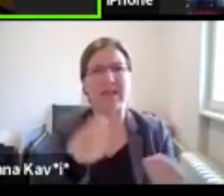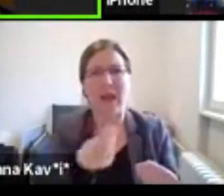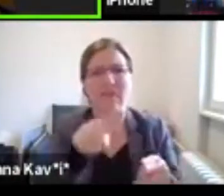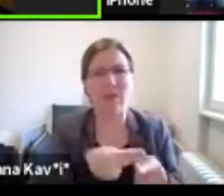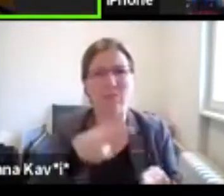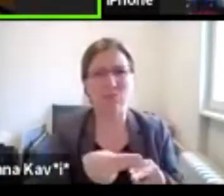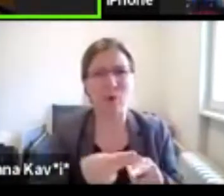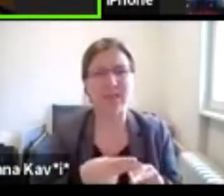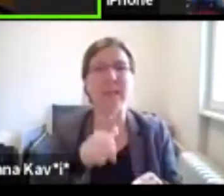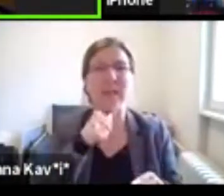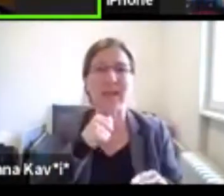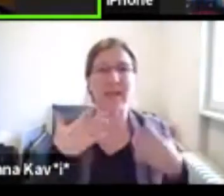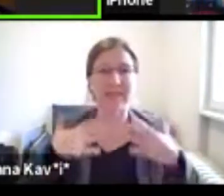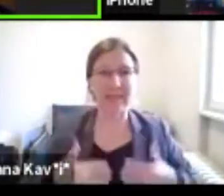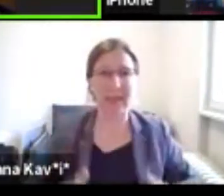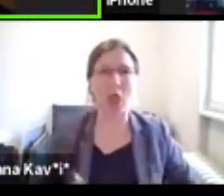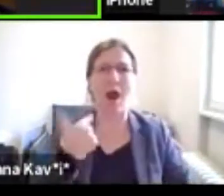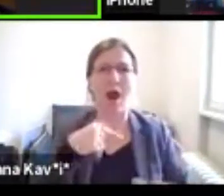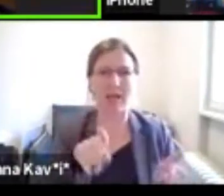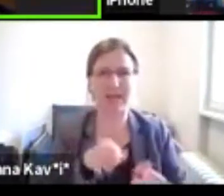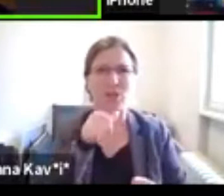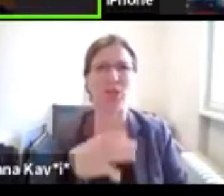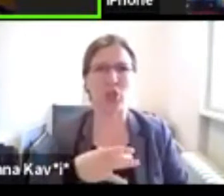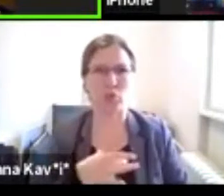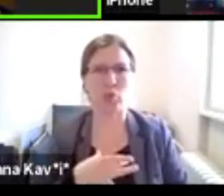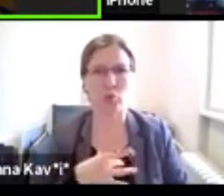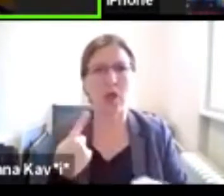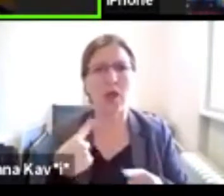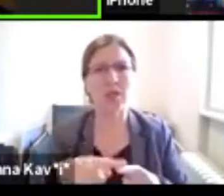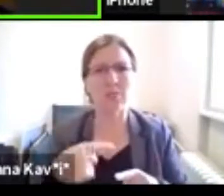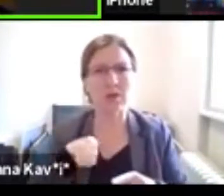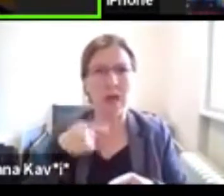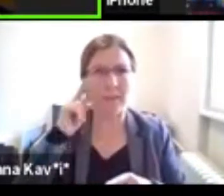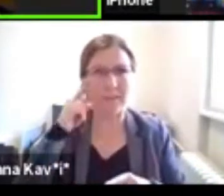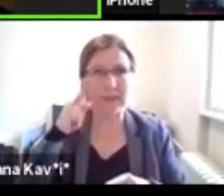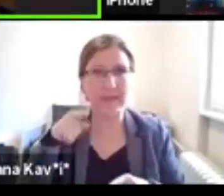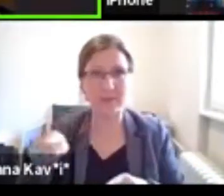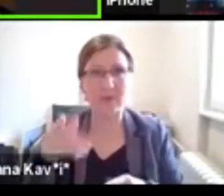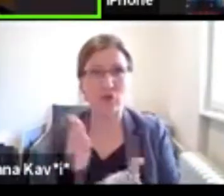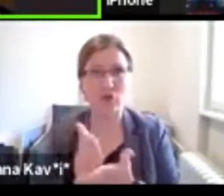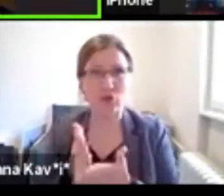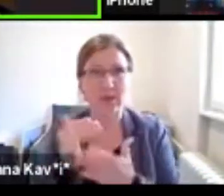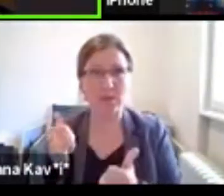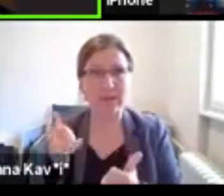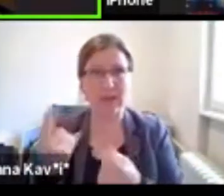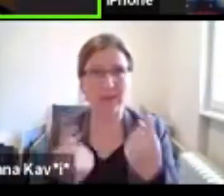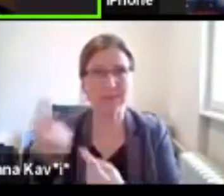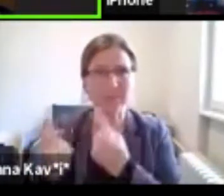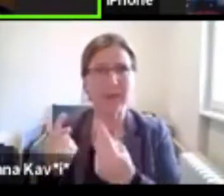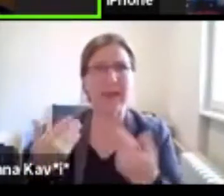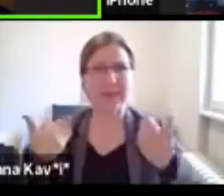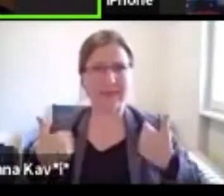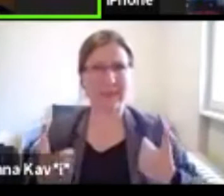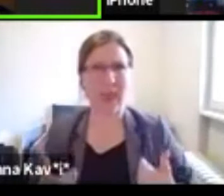jer mislim da osim ovdje pitanje tjelesnog zdravlja o kojem sad često puta govorimo, to